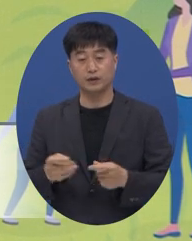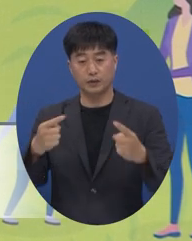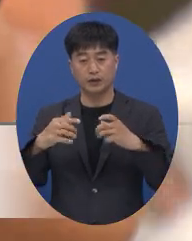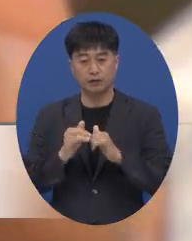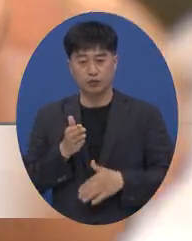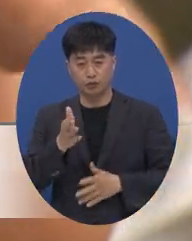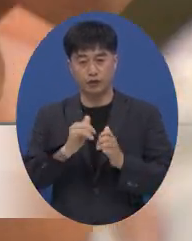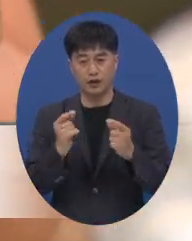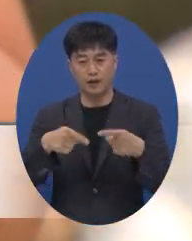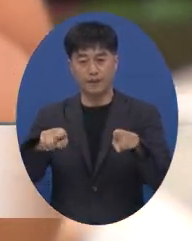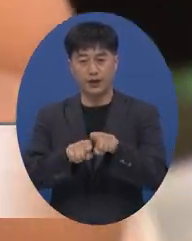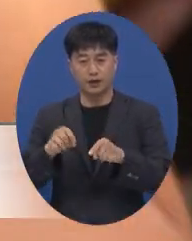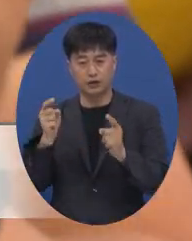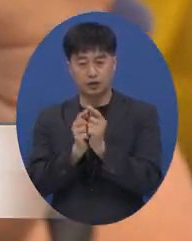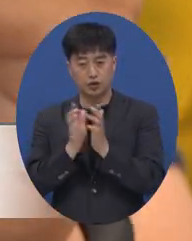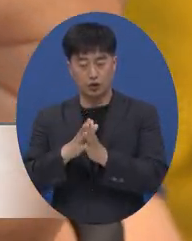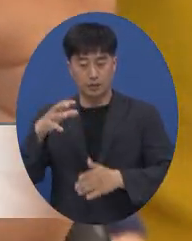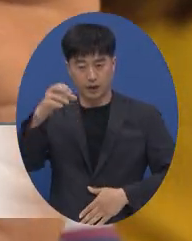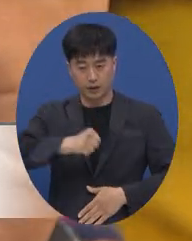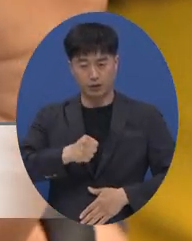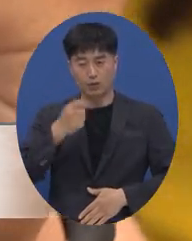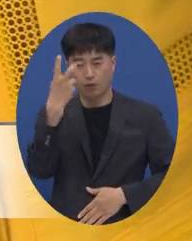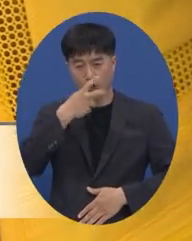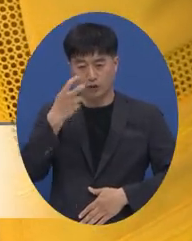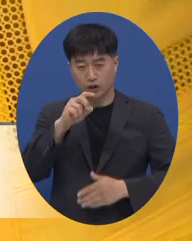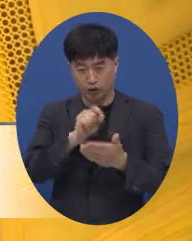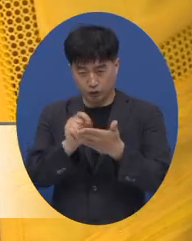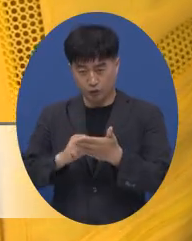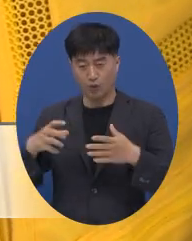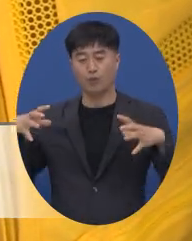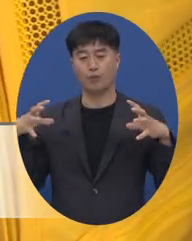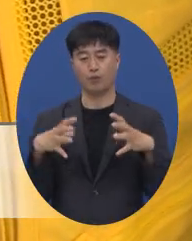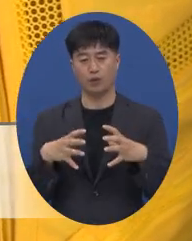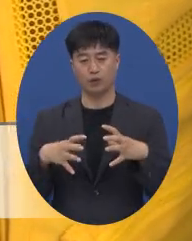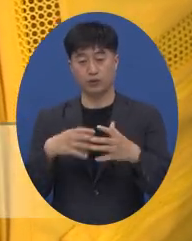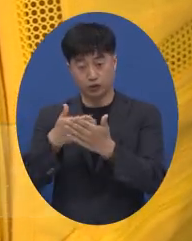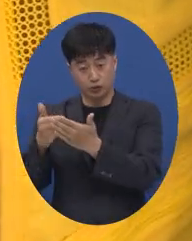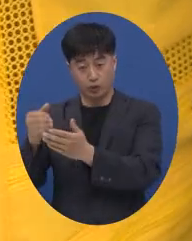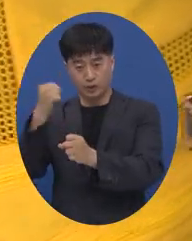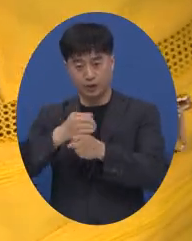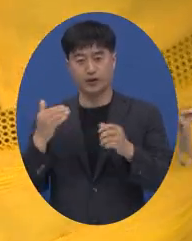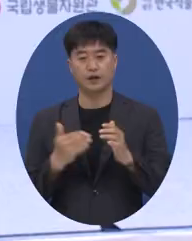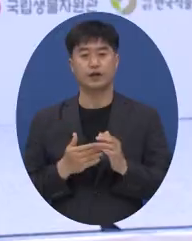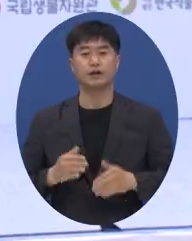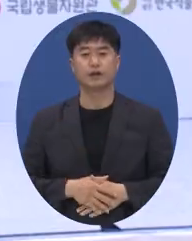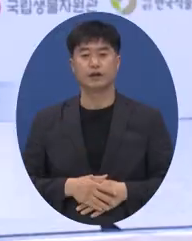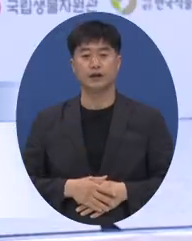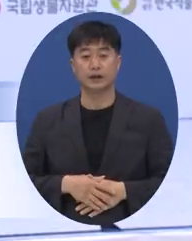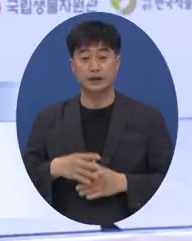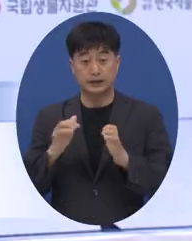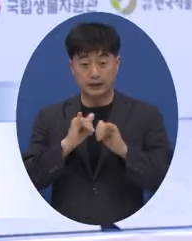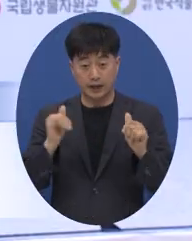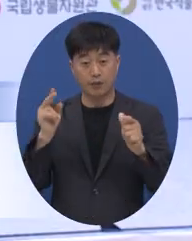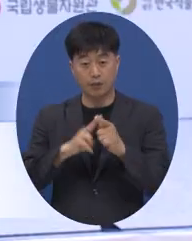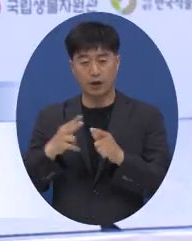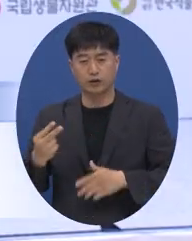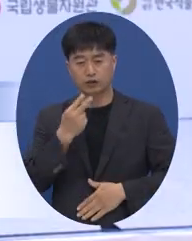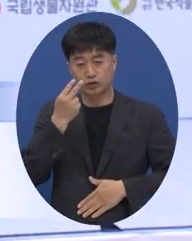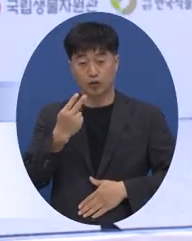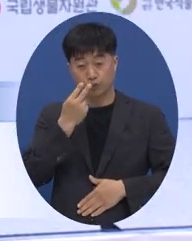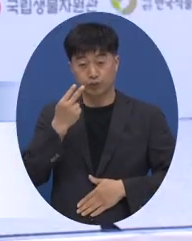전문가와 함께 직접 채집해 관찰 기록을 만들고 기록들을 모아 생태 지도를 완성했습니다. 사람과